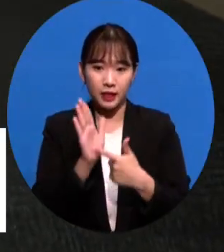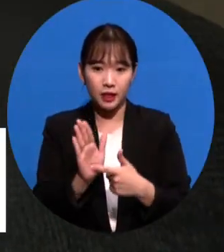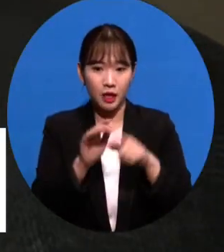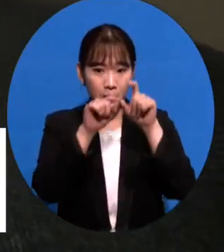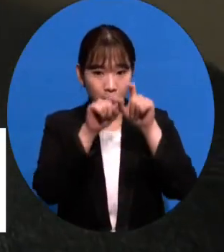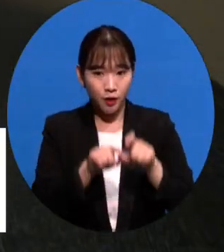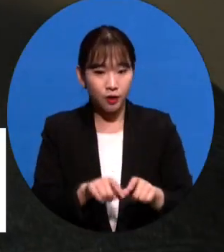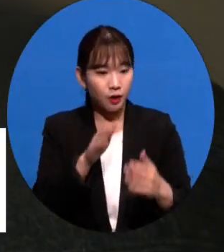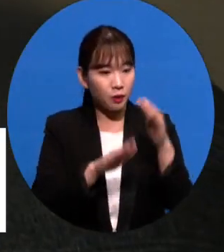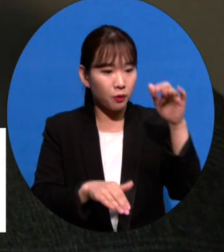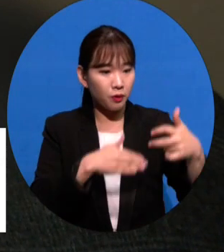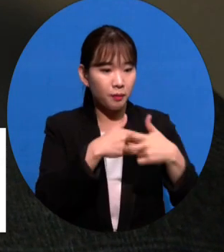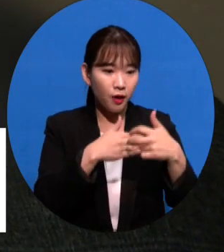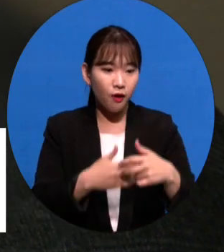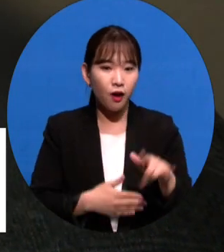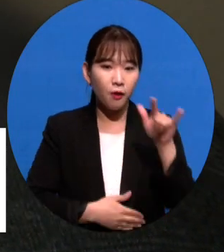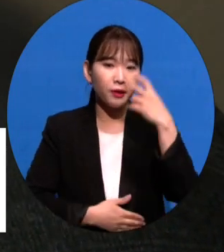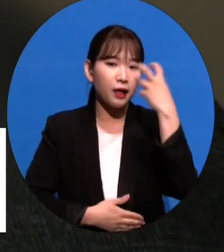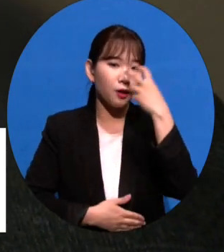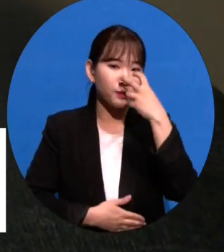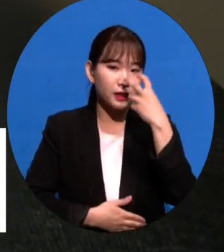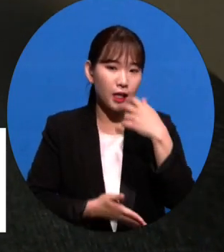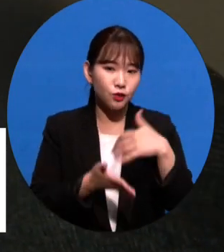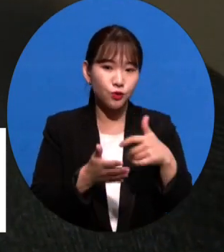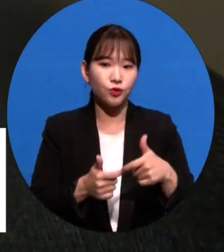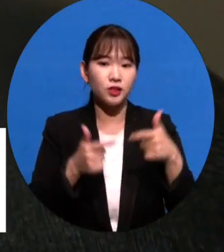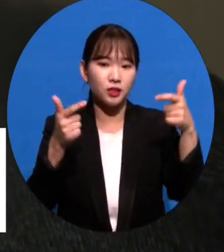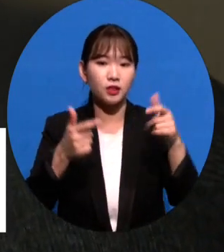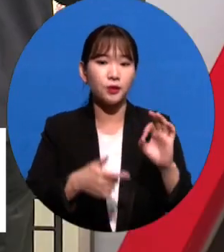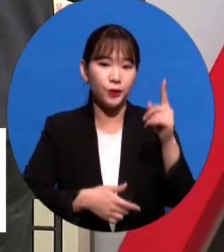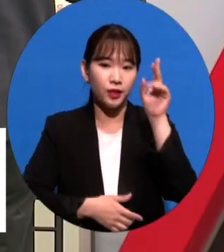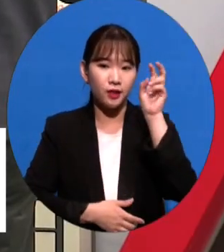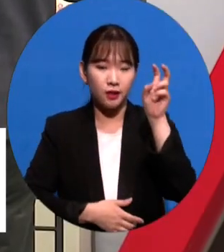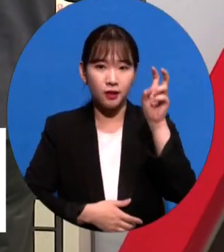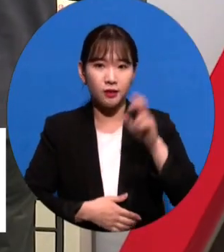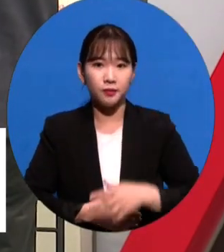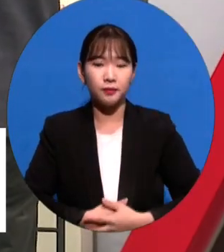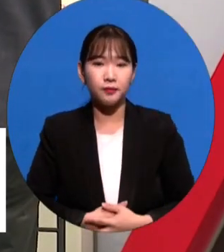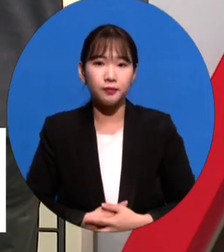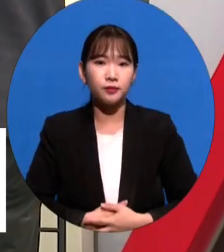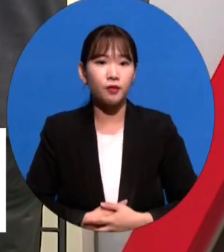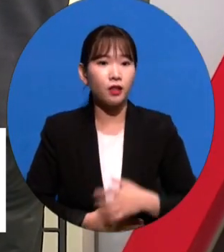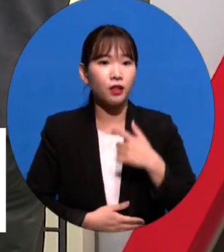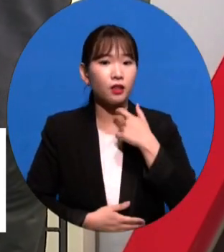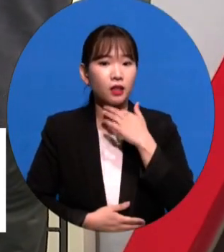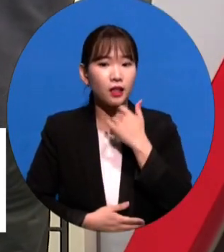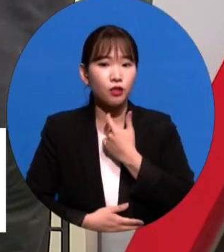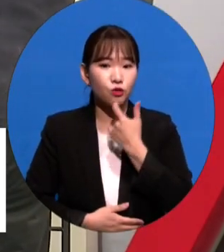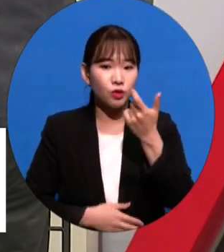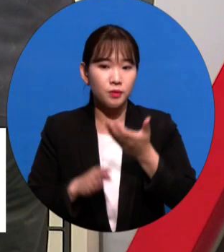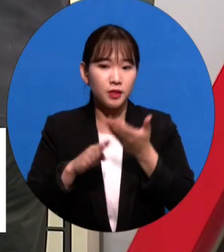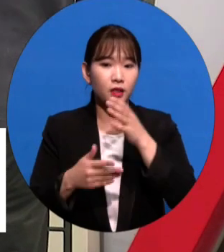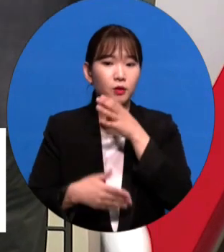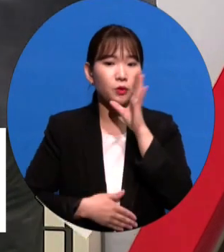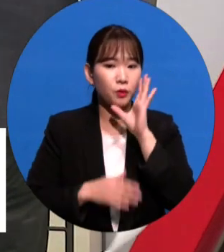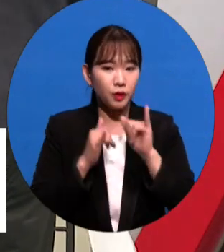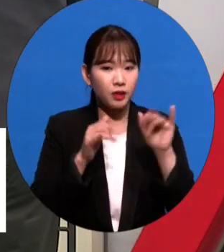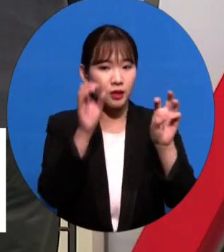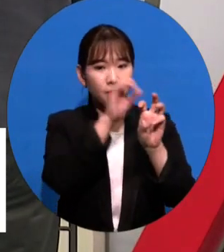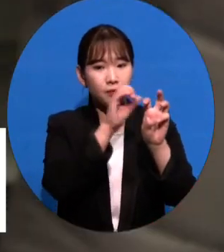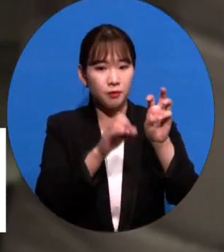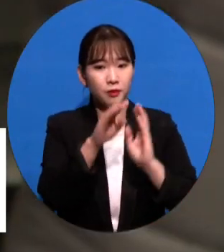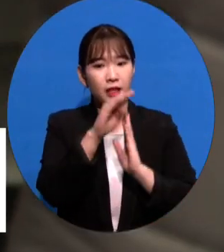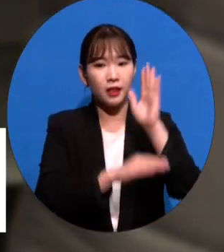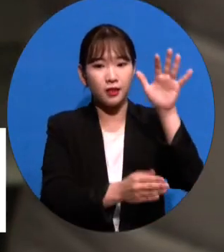평일 동네 병의원의 신속 항원 검사 건수가 늘었기 때문으로 풀이되며 60대 이상 고령층의 전체